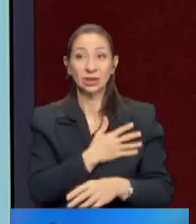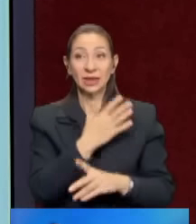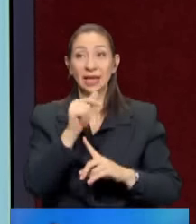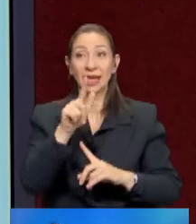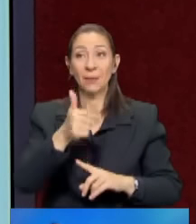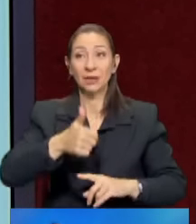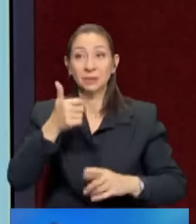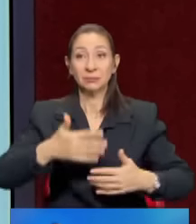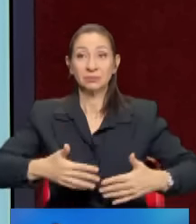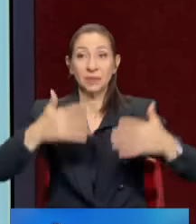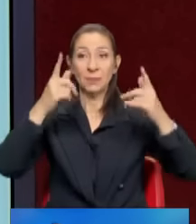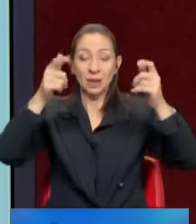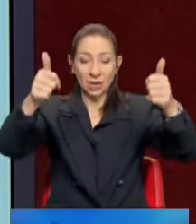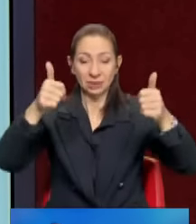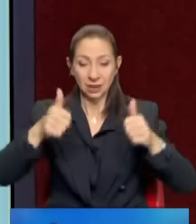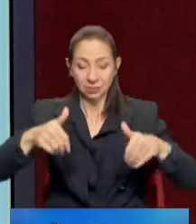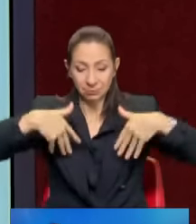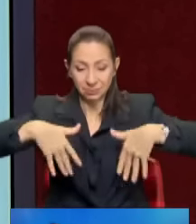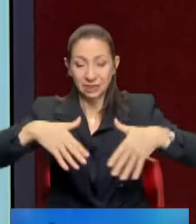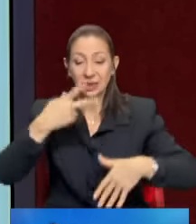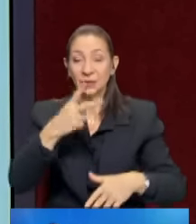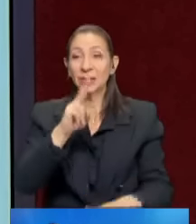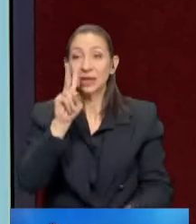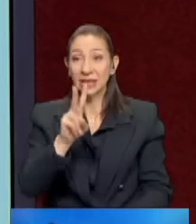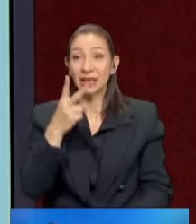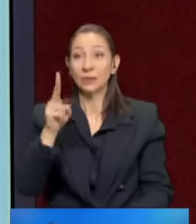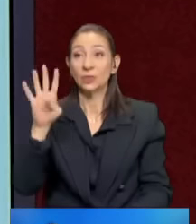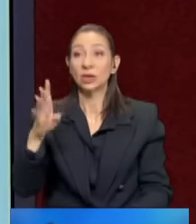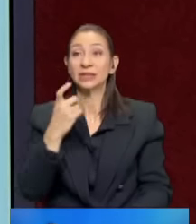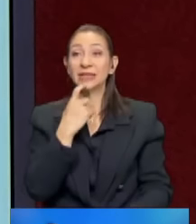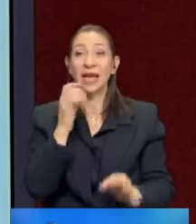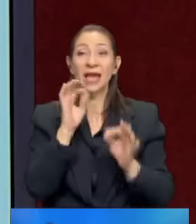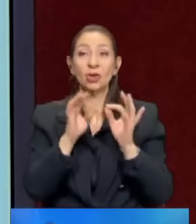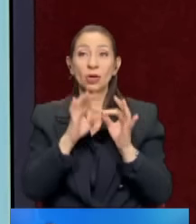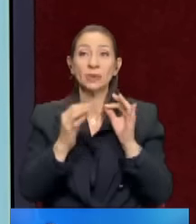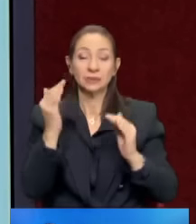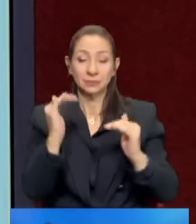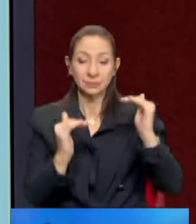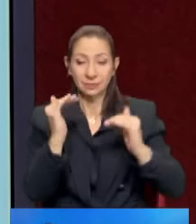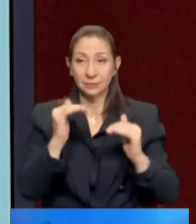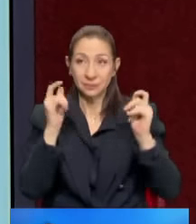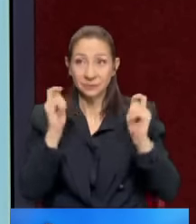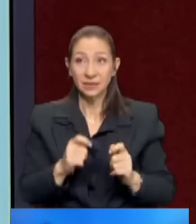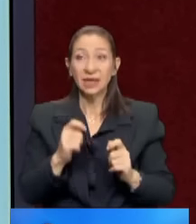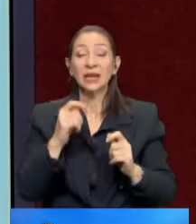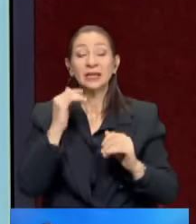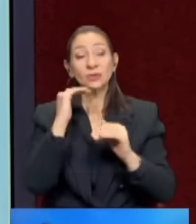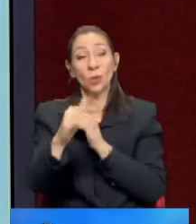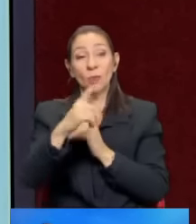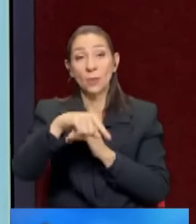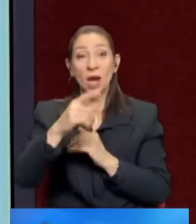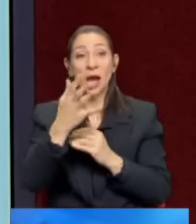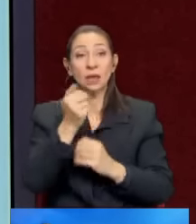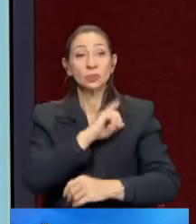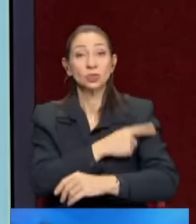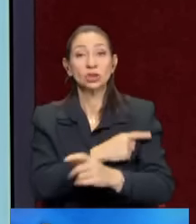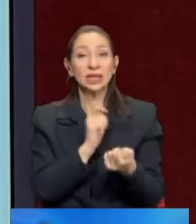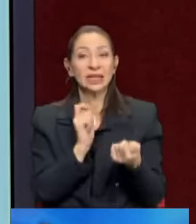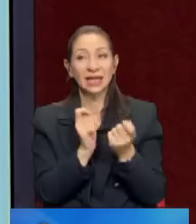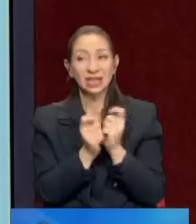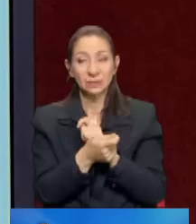İl Başkanlığı binasına atılan bir pankart 2002 ve 2024 ındaki ekonomik göstergeleri karşılaştırarak vatandaşların alım gücündeki